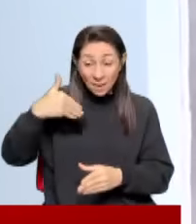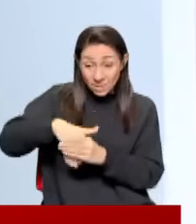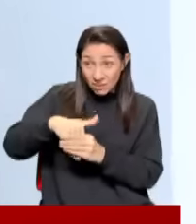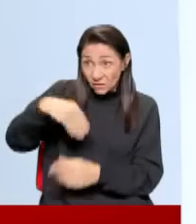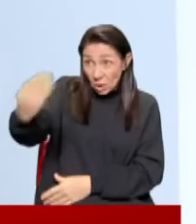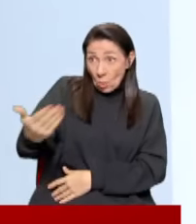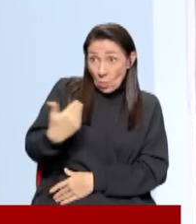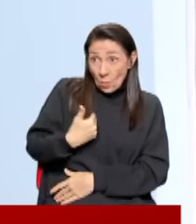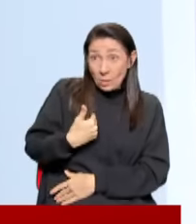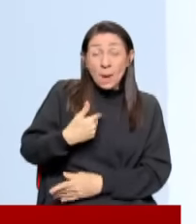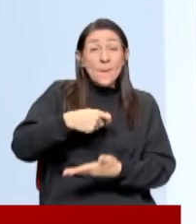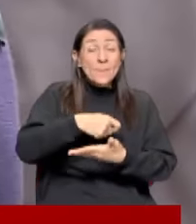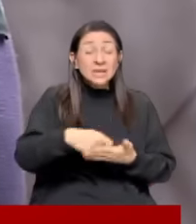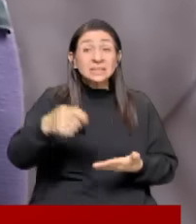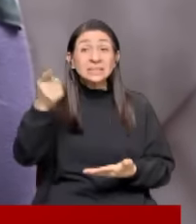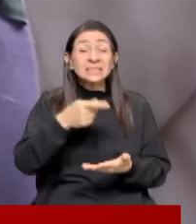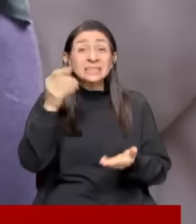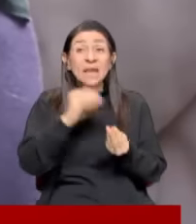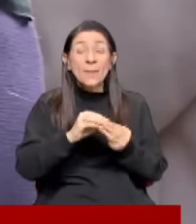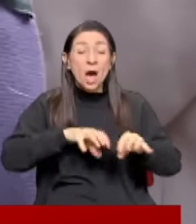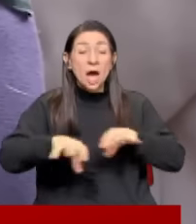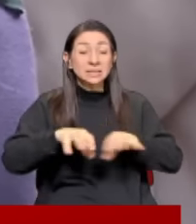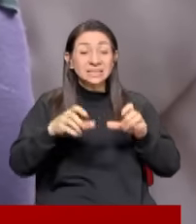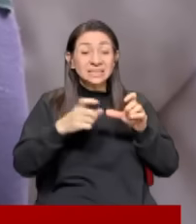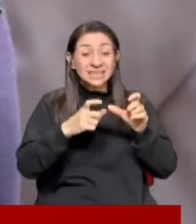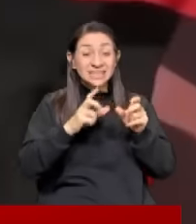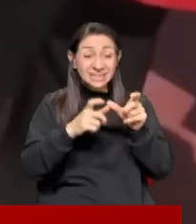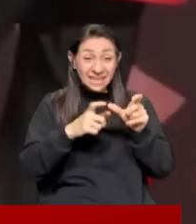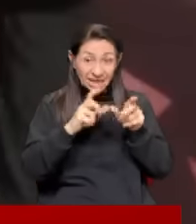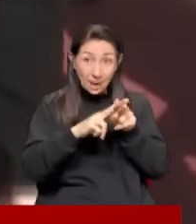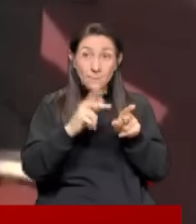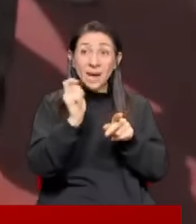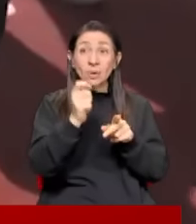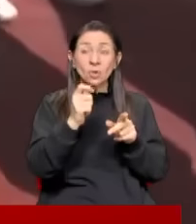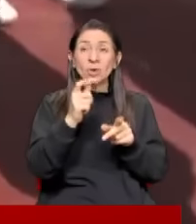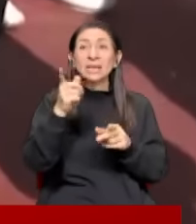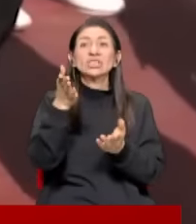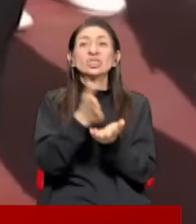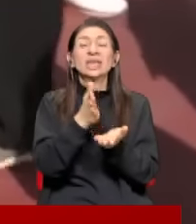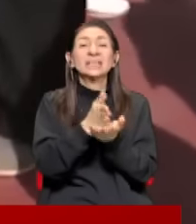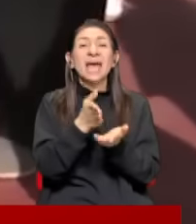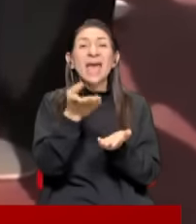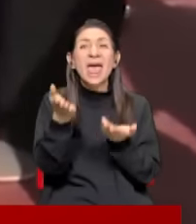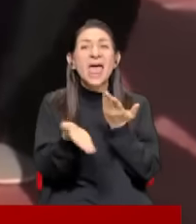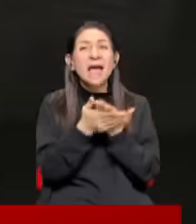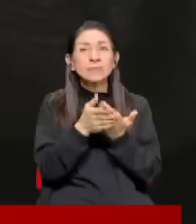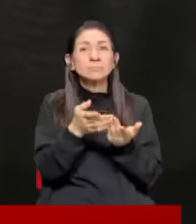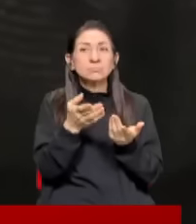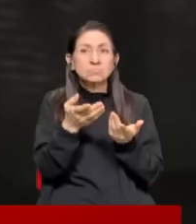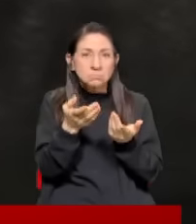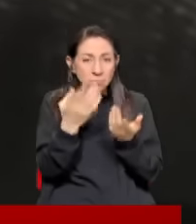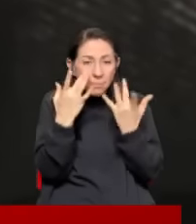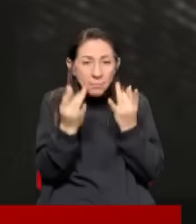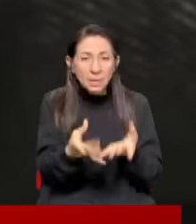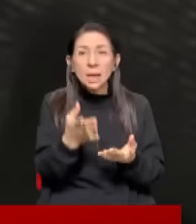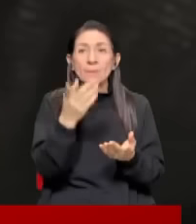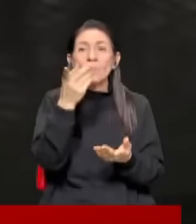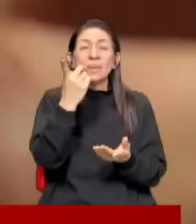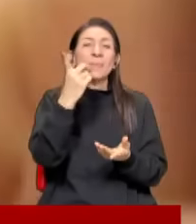vekilim. Aldığı maaş ve zam oranıyla ayrımcılığa uğruyor SSK Bağkur emeklisi. Cenaze yardımındaki ayrımcılık da rakamlarda. Vefat eden